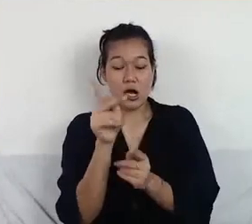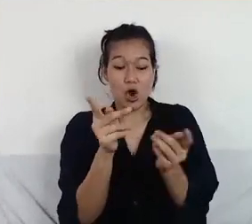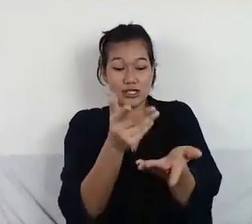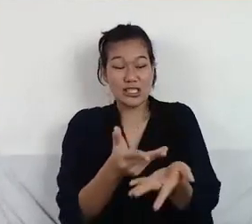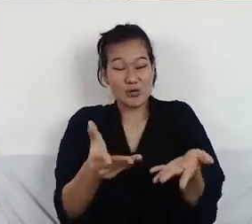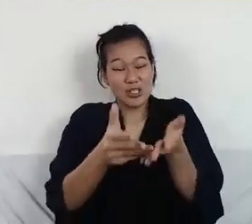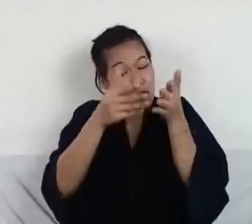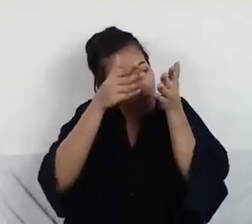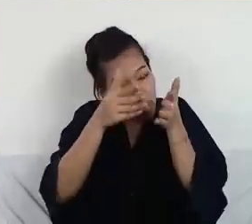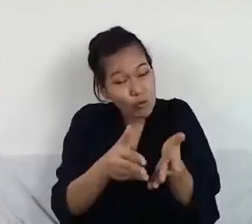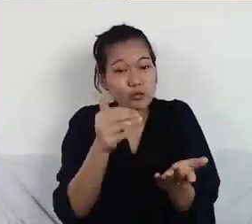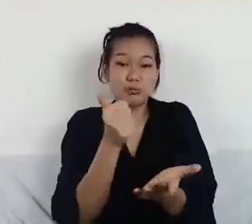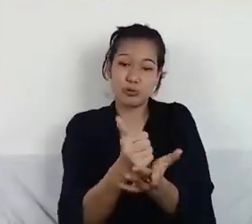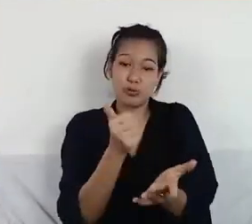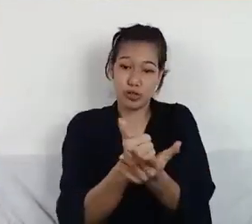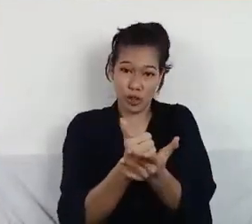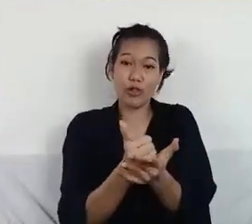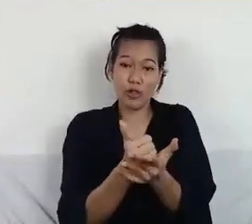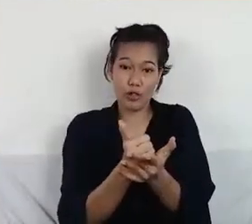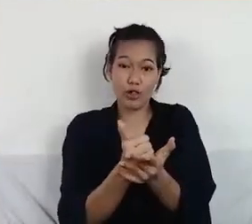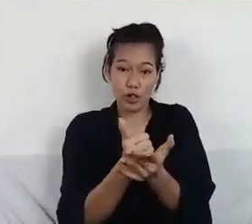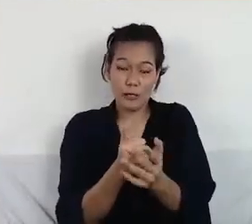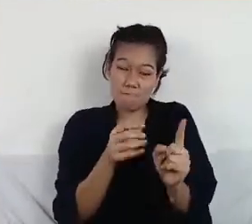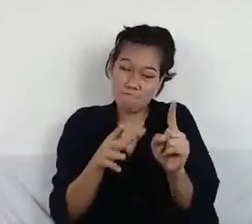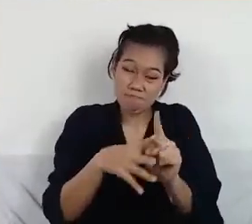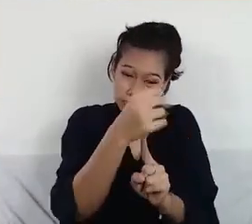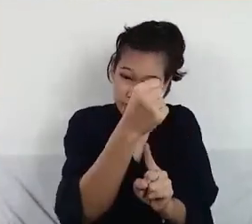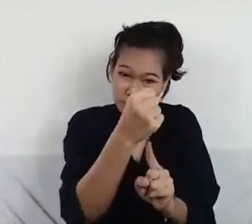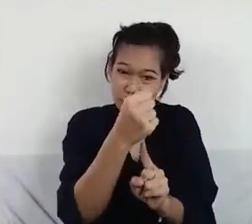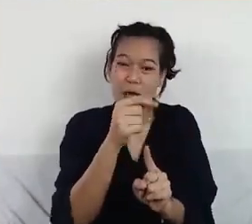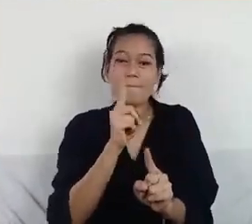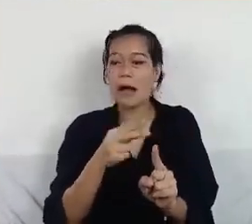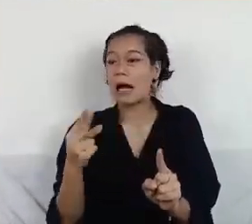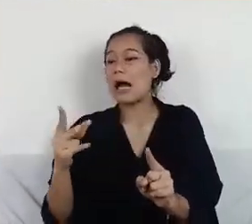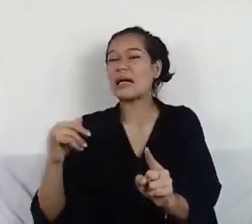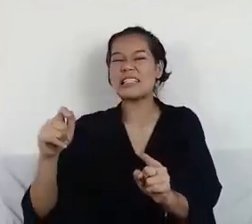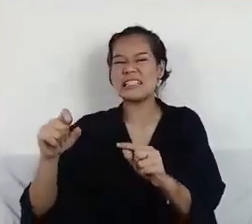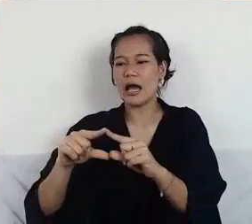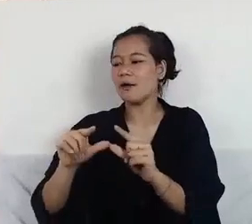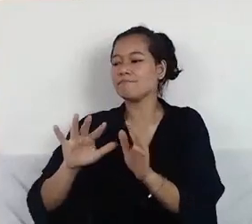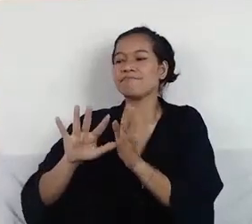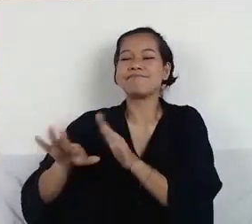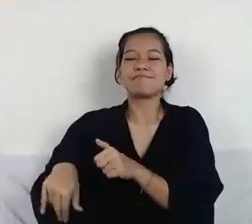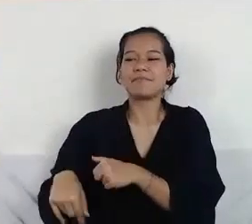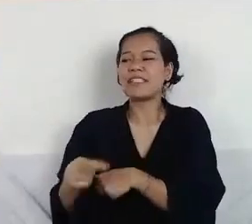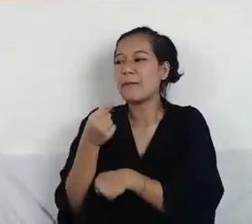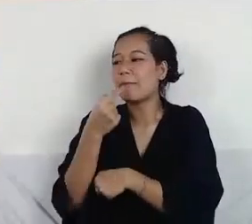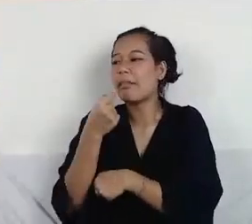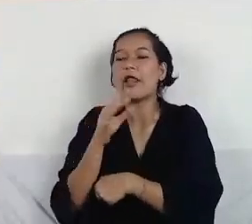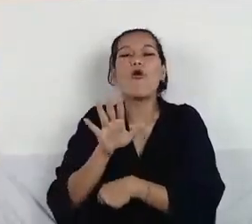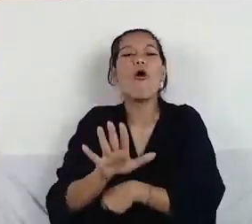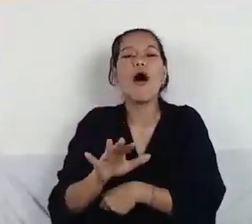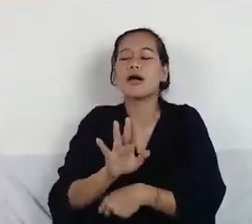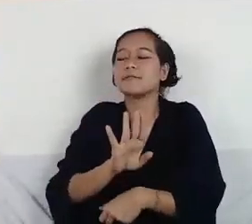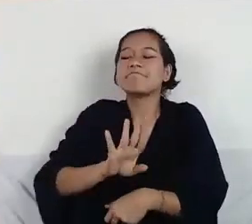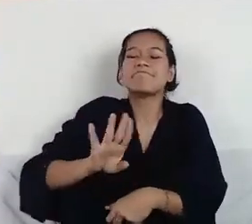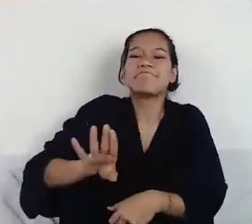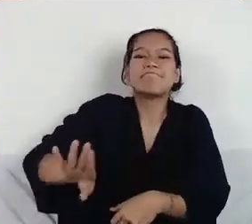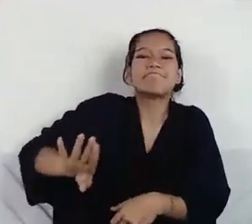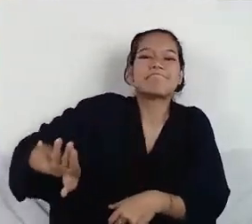dan sungguh-sungguh pada apa yang hendak kamu tuju, rica-rica cuma cemilan, saudaraku.